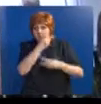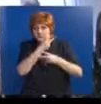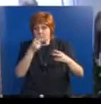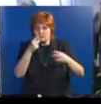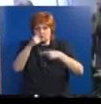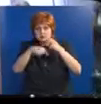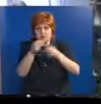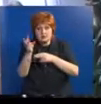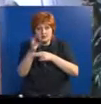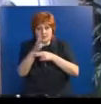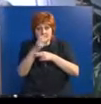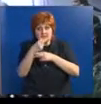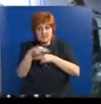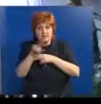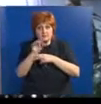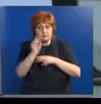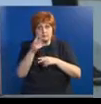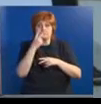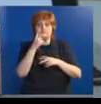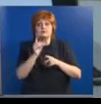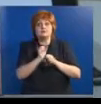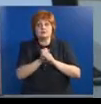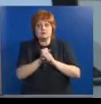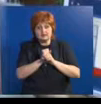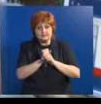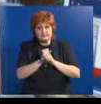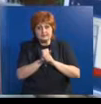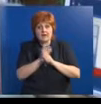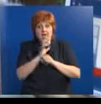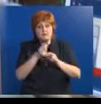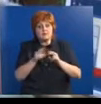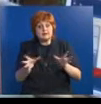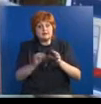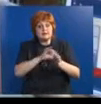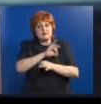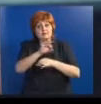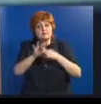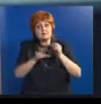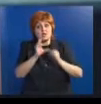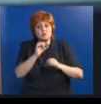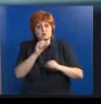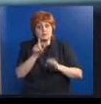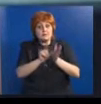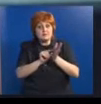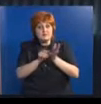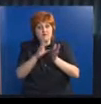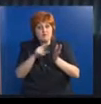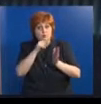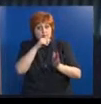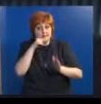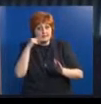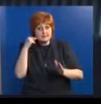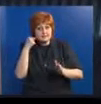буду разговаривать, фотографии буду смотреть. Мальчусь. Азбука интернета – это совместный проект Ростелекома и Пенсионного фонда России.